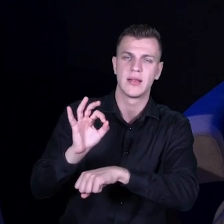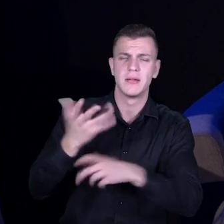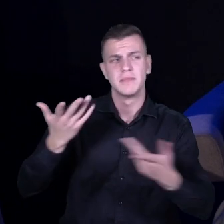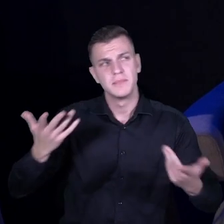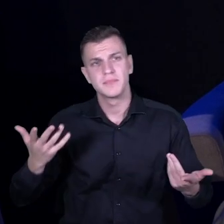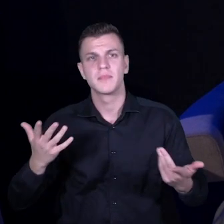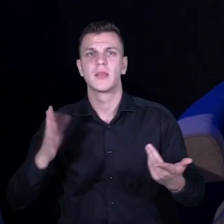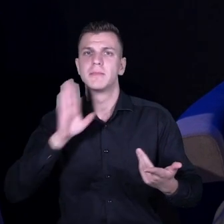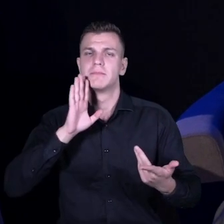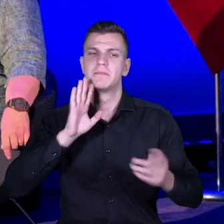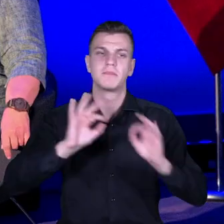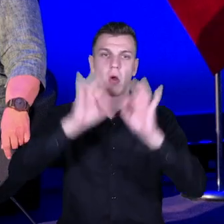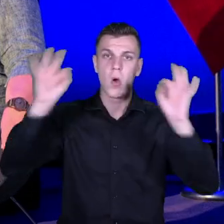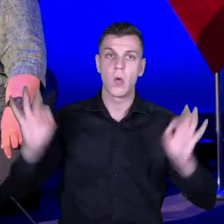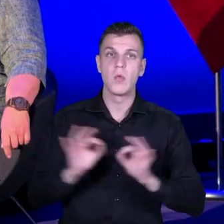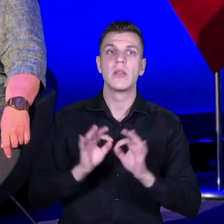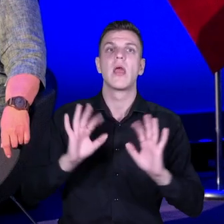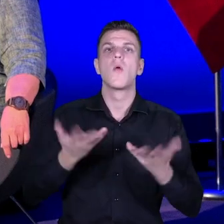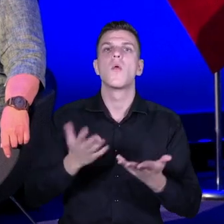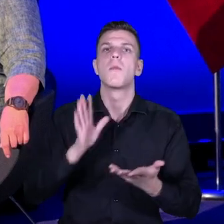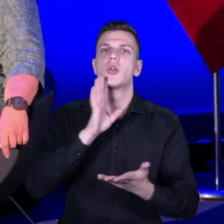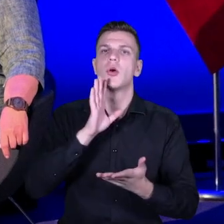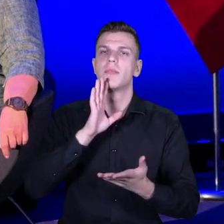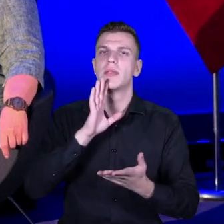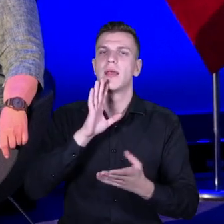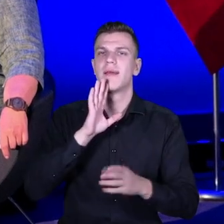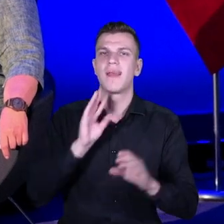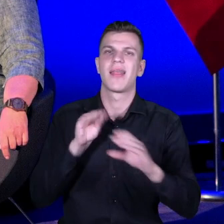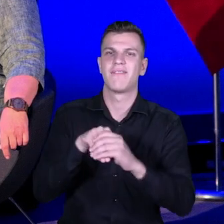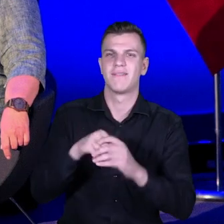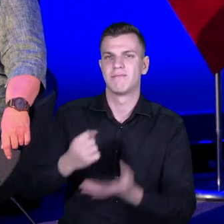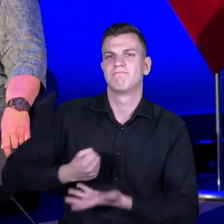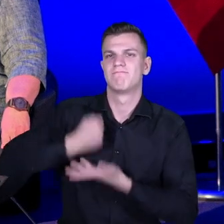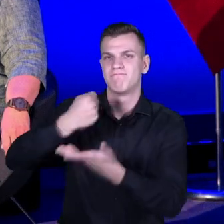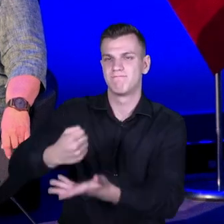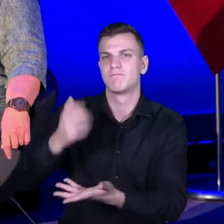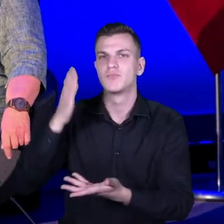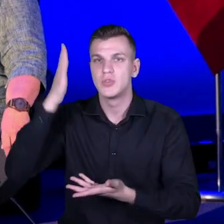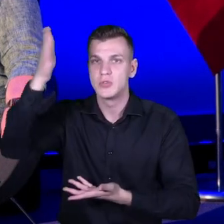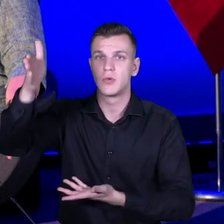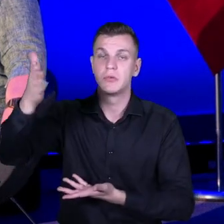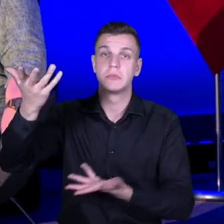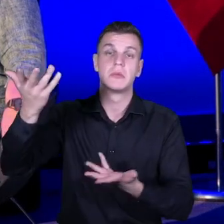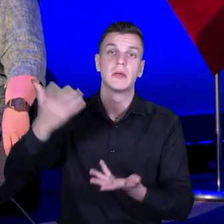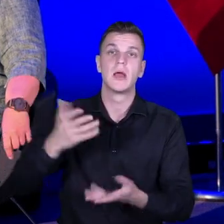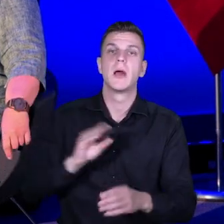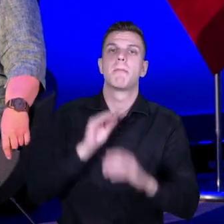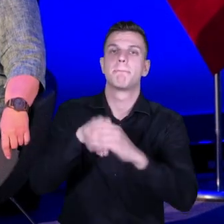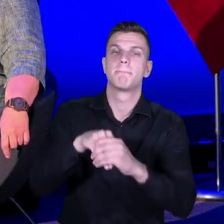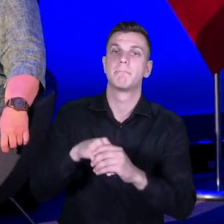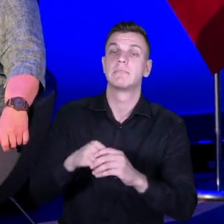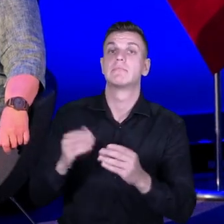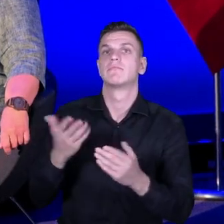Generalnie to jest inwestycja i w ogóle tak samo jak inwestowanie, czy to w zmiany, w